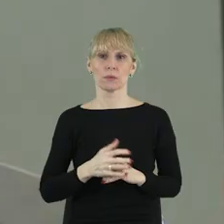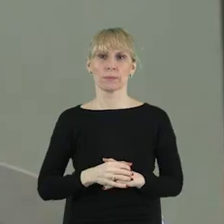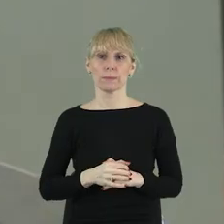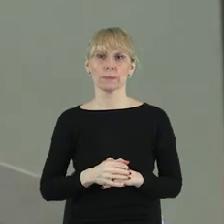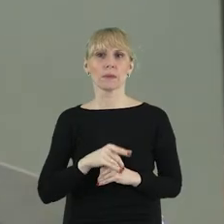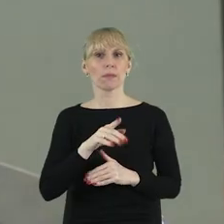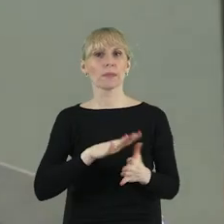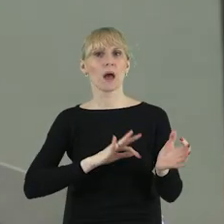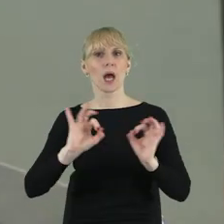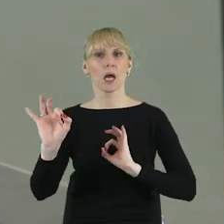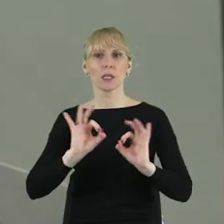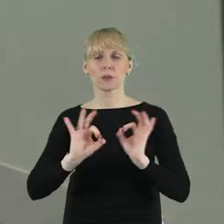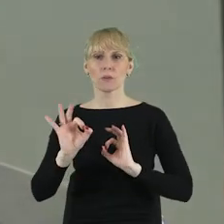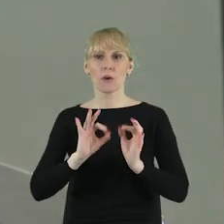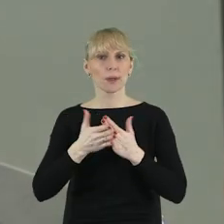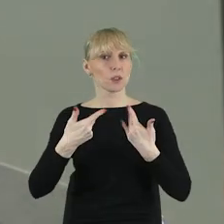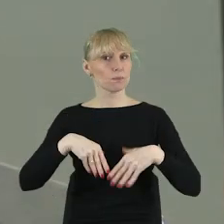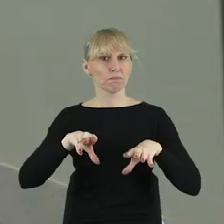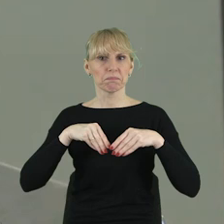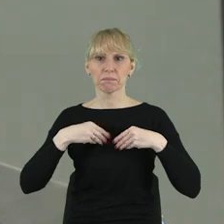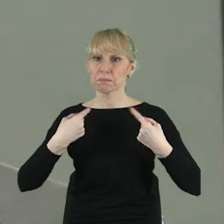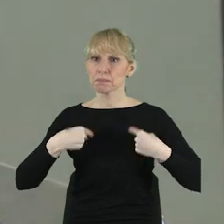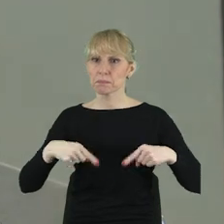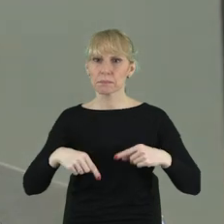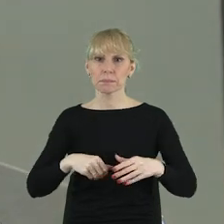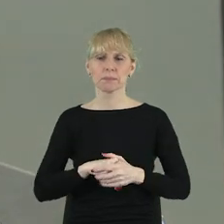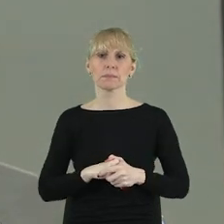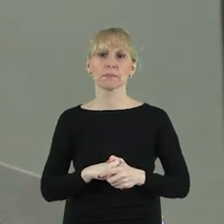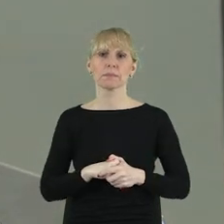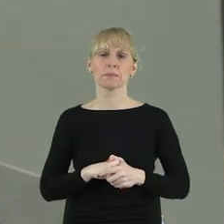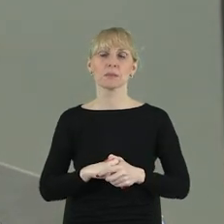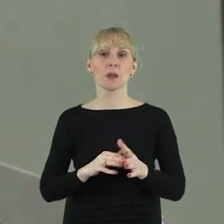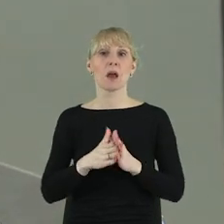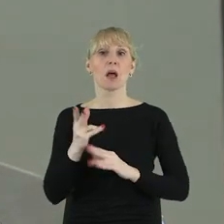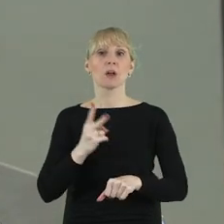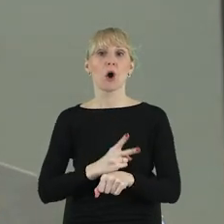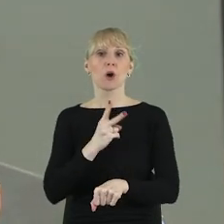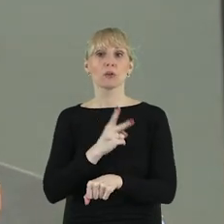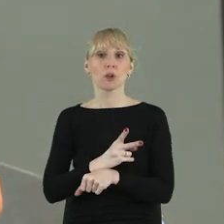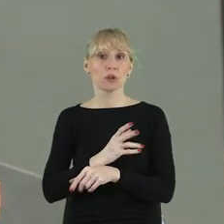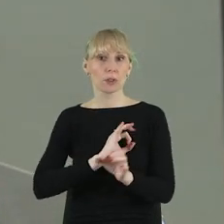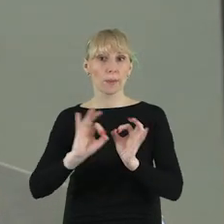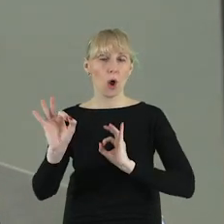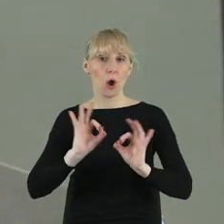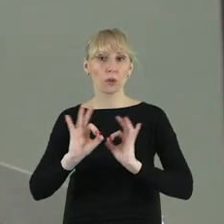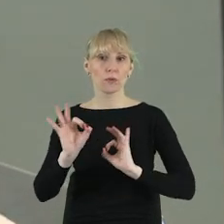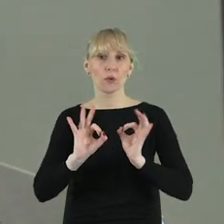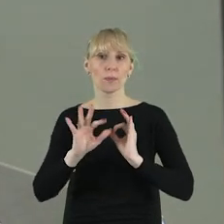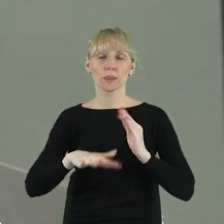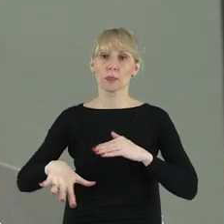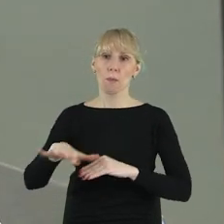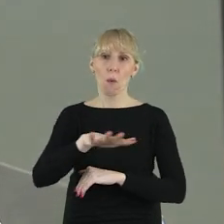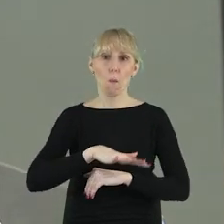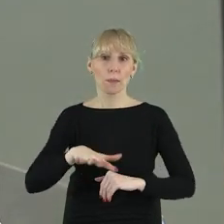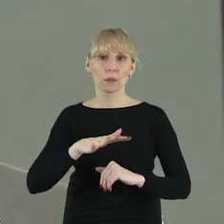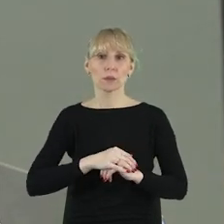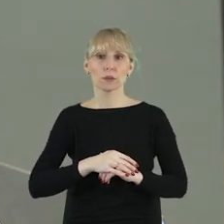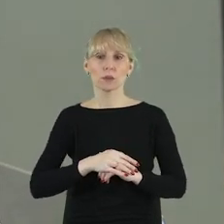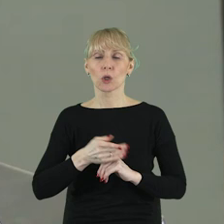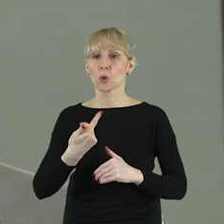że tej informacji nie uzyskam. Kiedy złożyłem wniosek o dostęp do informacji publicznej, również